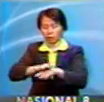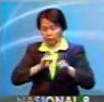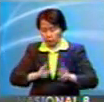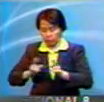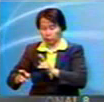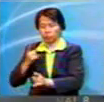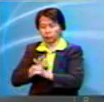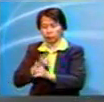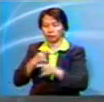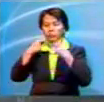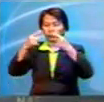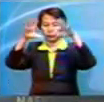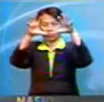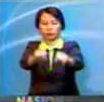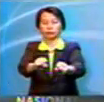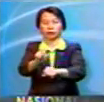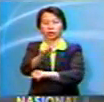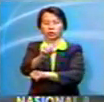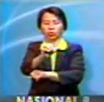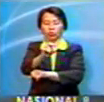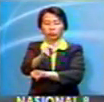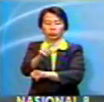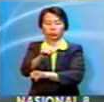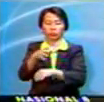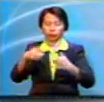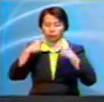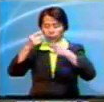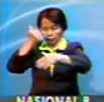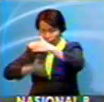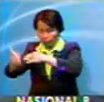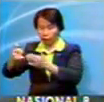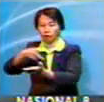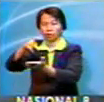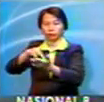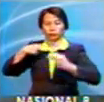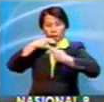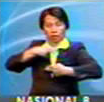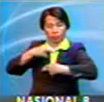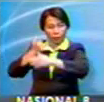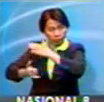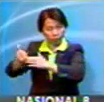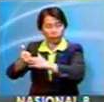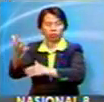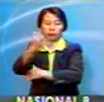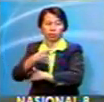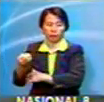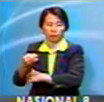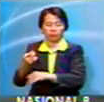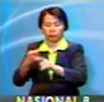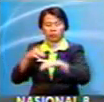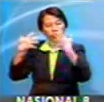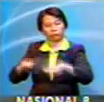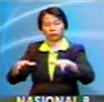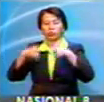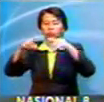perancangan yang teliti, kita telah berjaya menahan tontor-tontor tersebut dan kita telah berjaya masuk ke pusat-pusat hiburan berkenaan, dan hasilnya kita